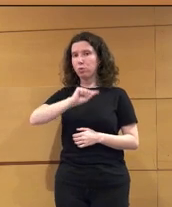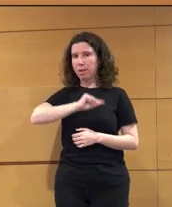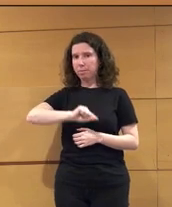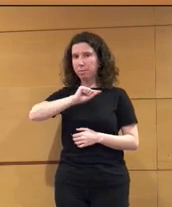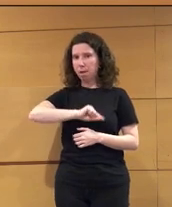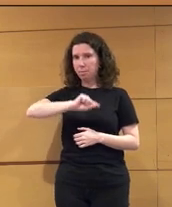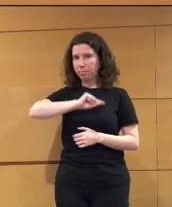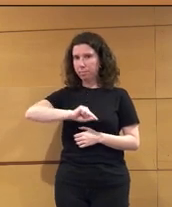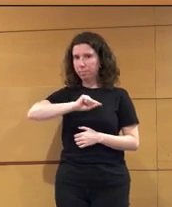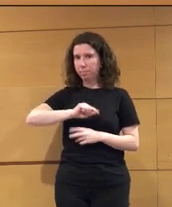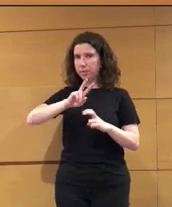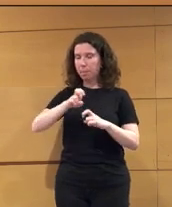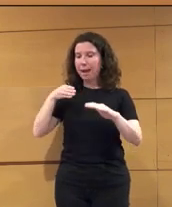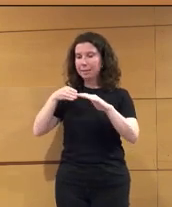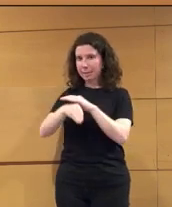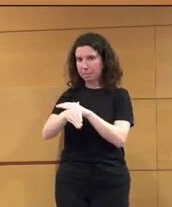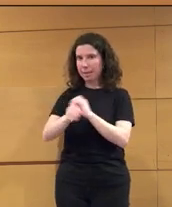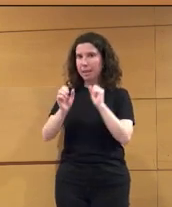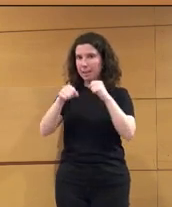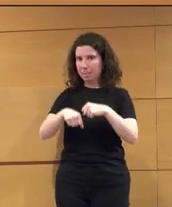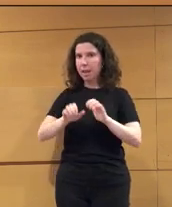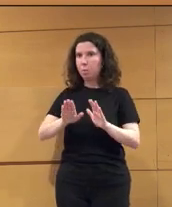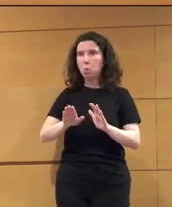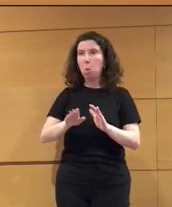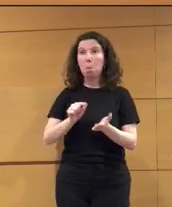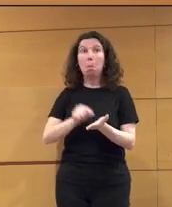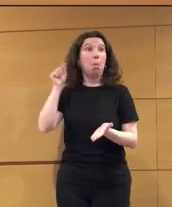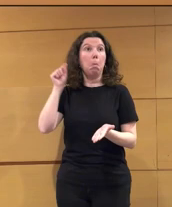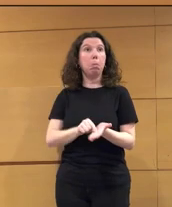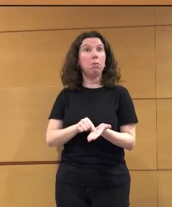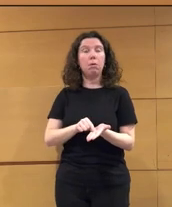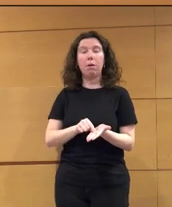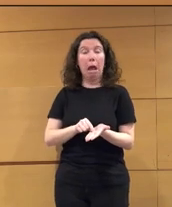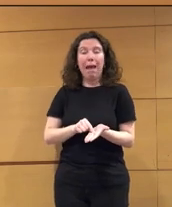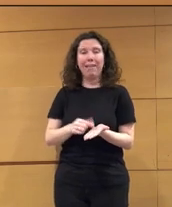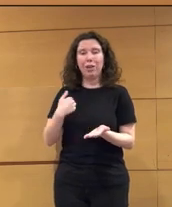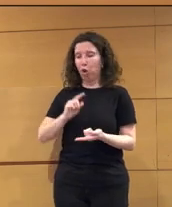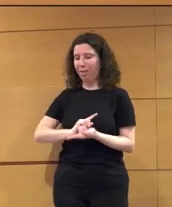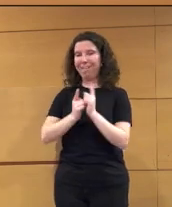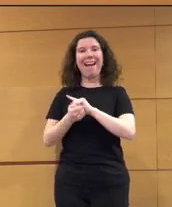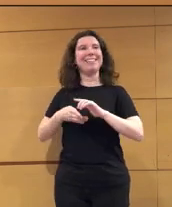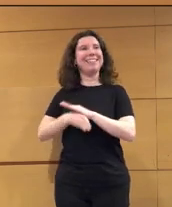l'accessibilitat o sobre l'accessibilitat, però no t'aixeques un dia i et tornes accessible.